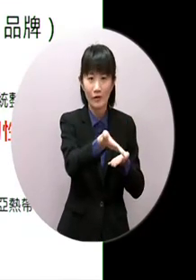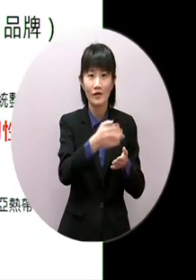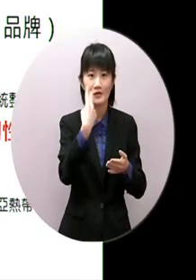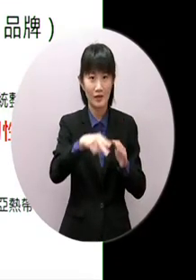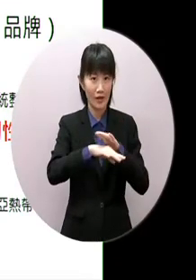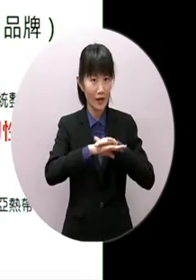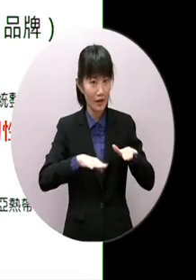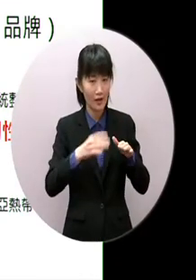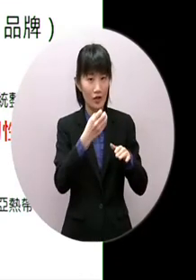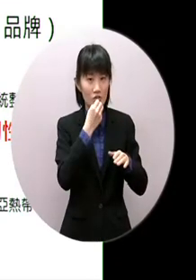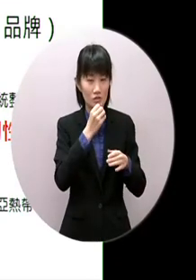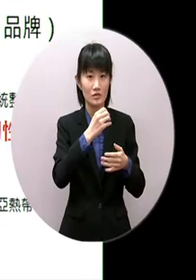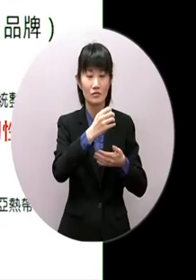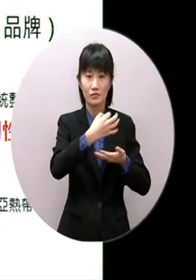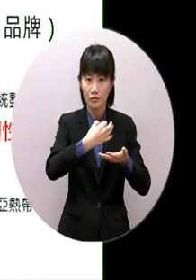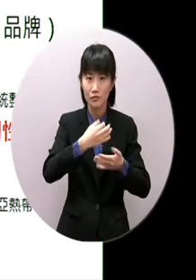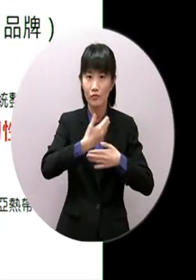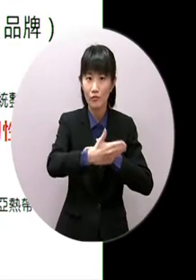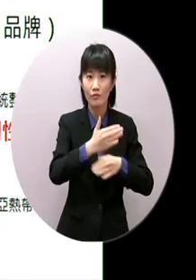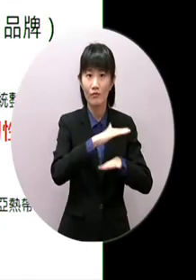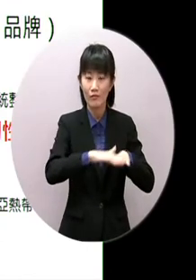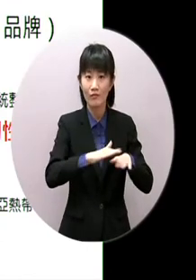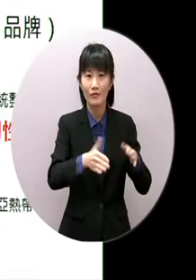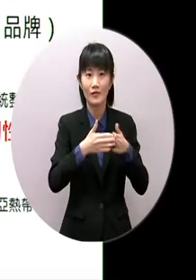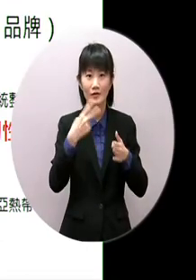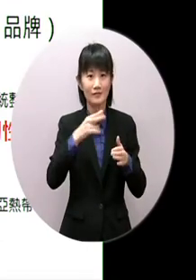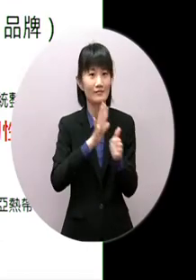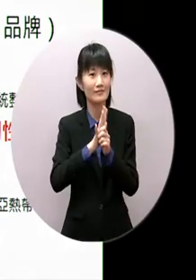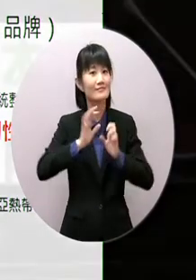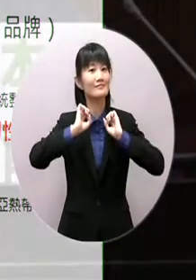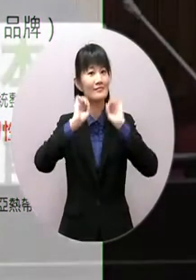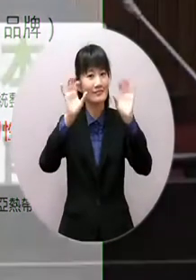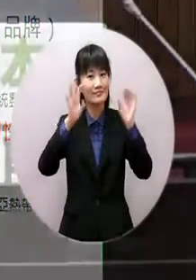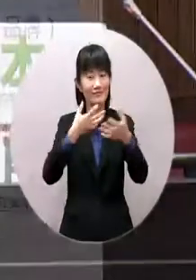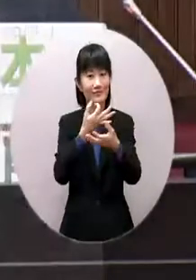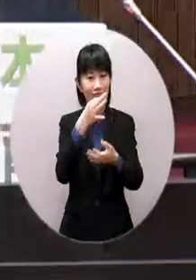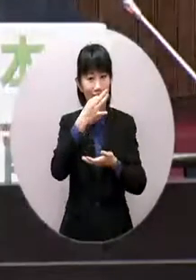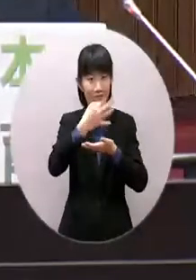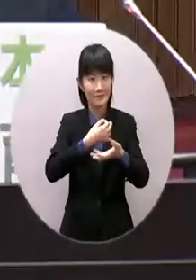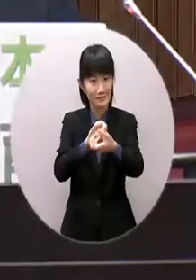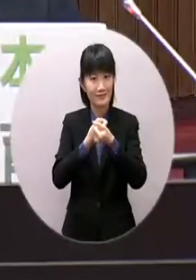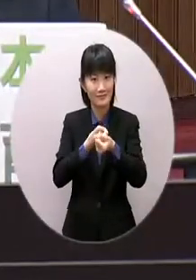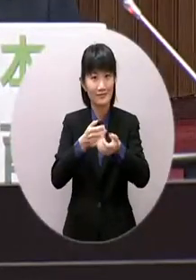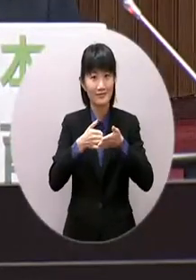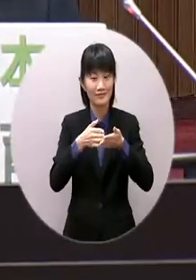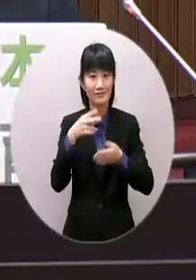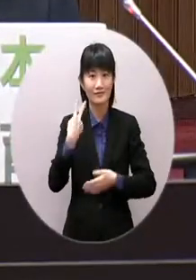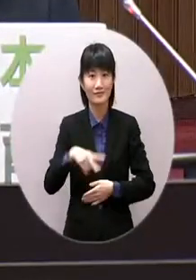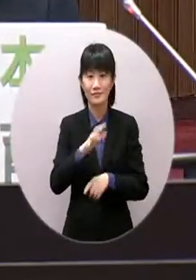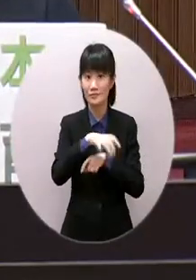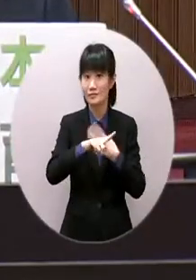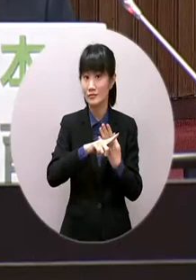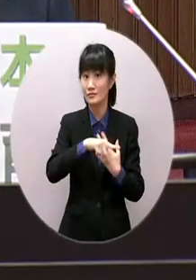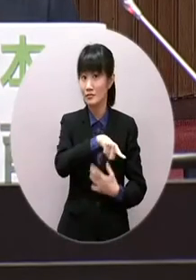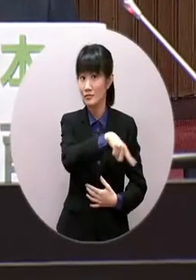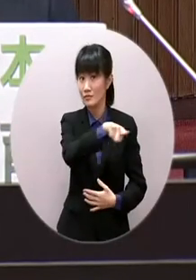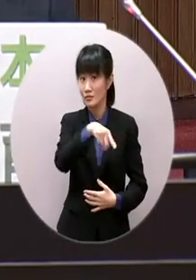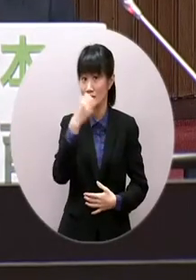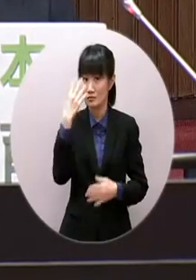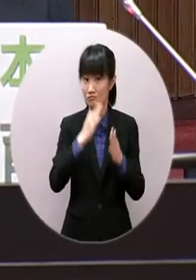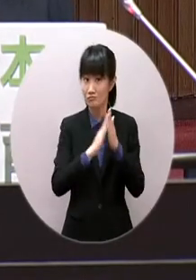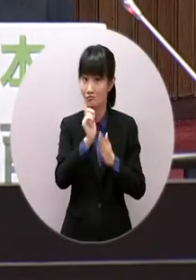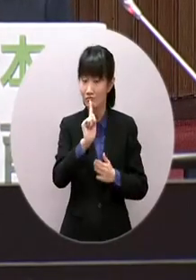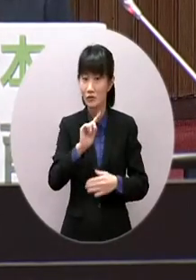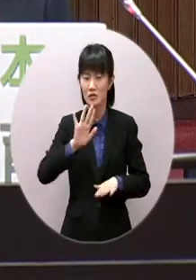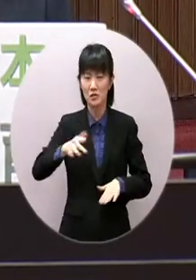性以及怎么样让这个行销出去，也是我们的努力的目标。那更何况现在农业有它新的要求，比如说极